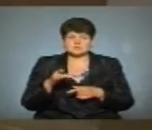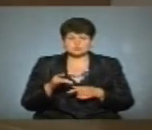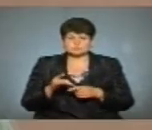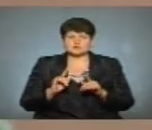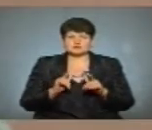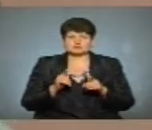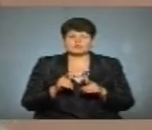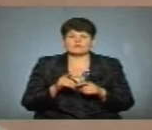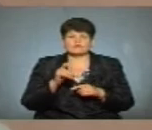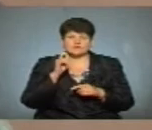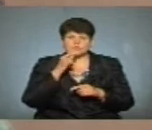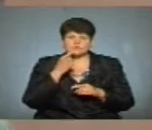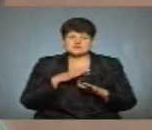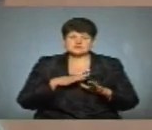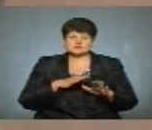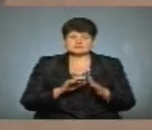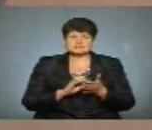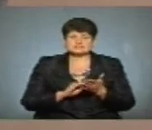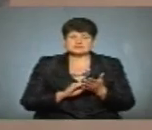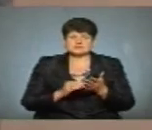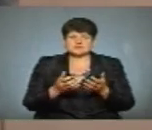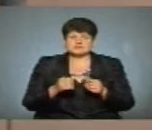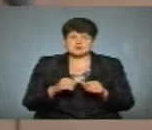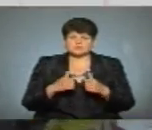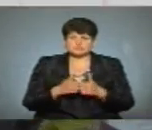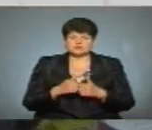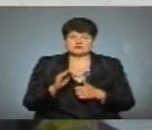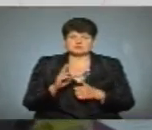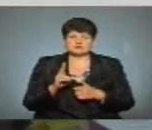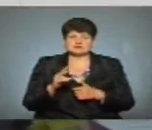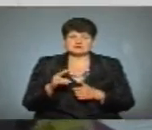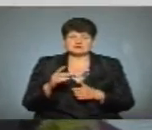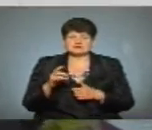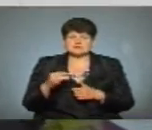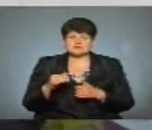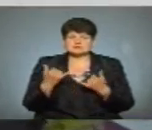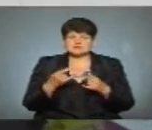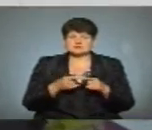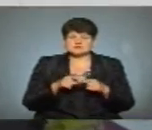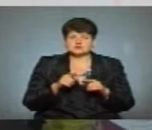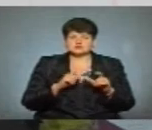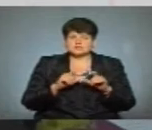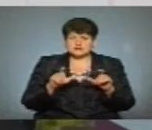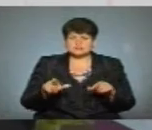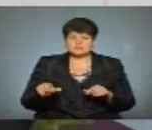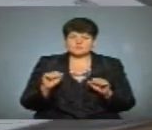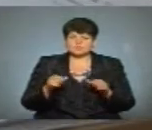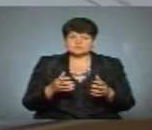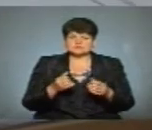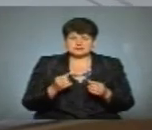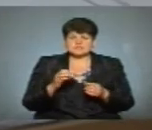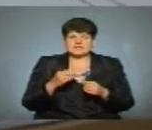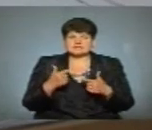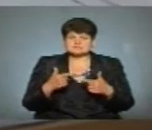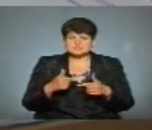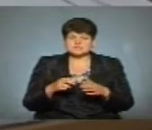віку, каже заступник секретаря приймальної комісії Володимир Клендій. За його словами, зараз ці студенти можуть отримати лише екзаменаційний листок